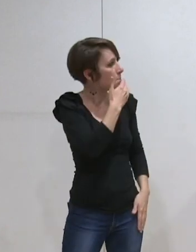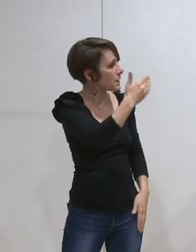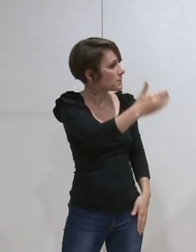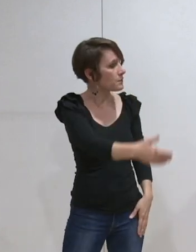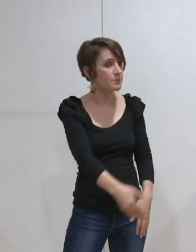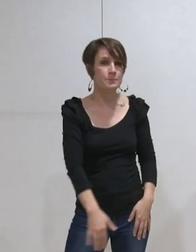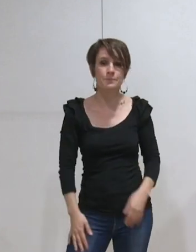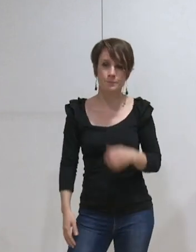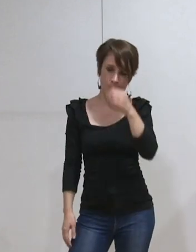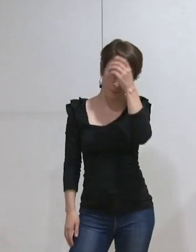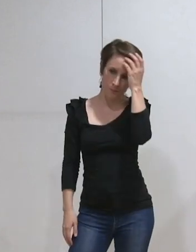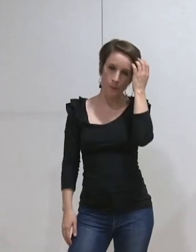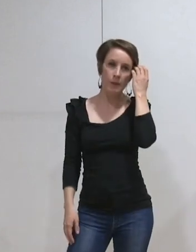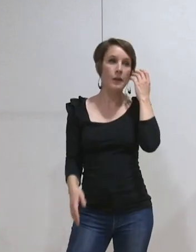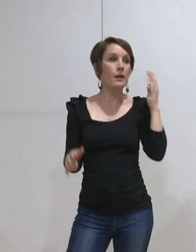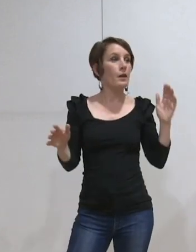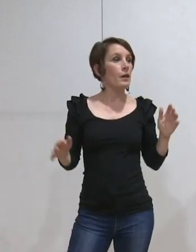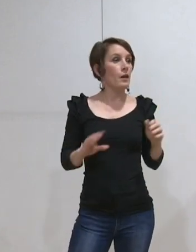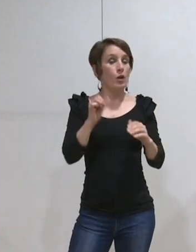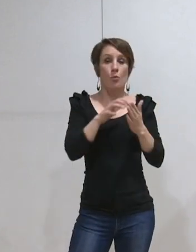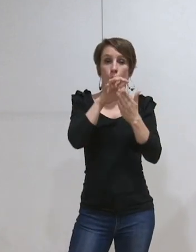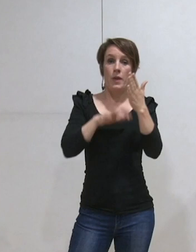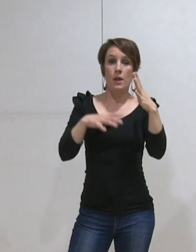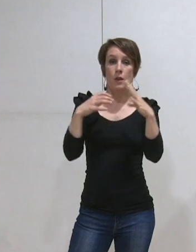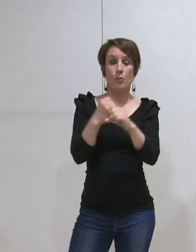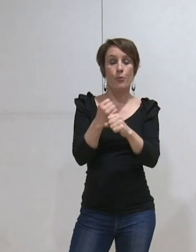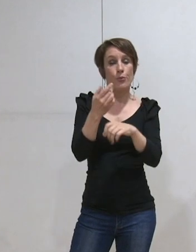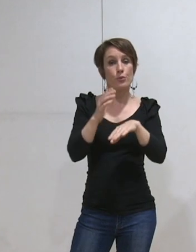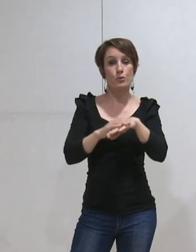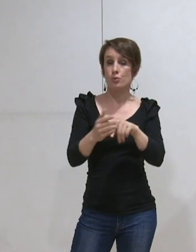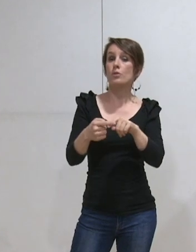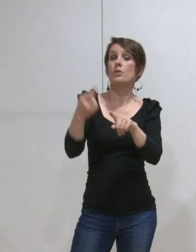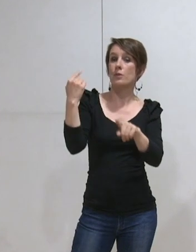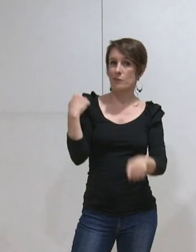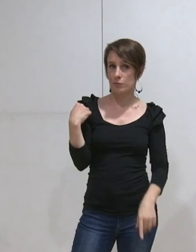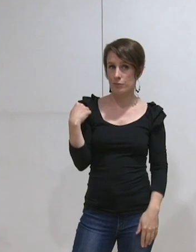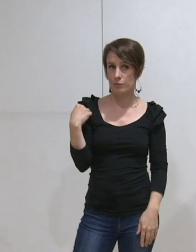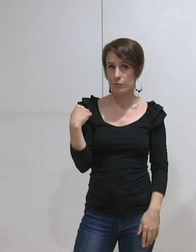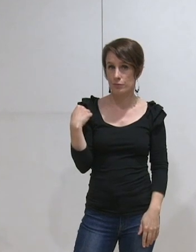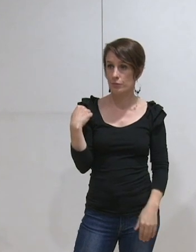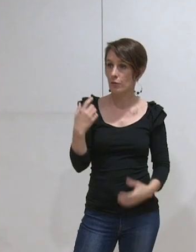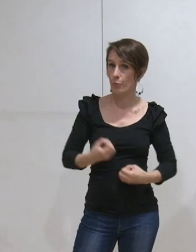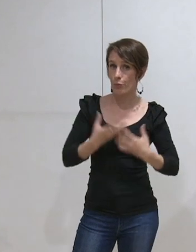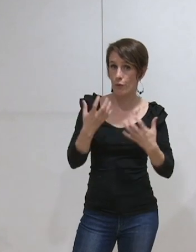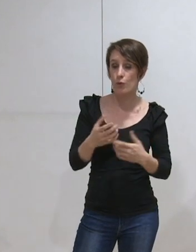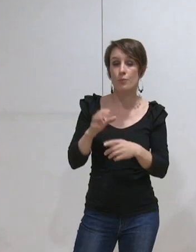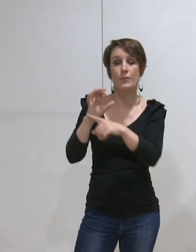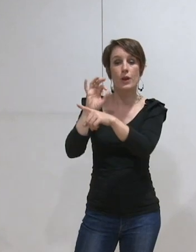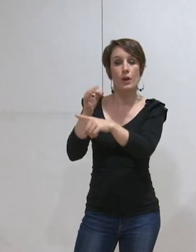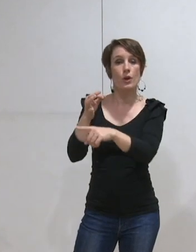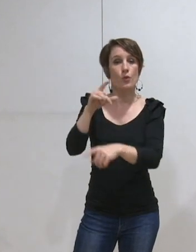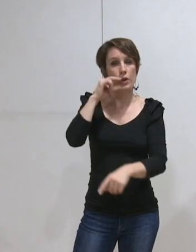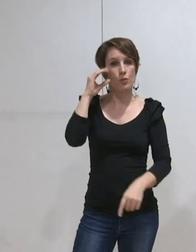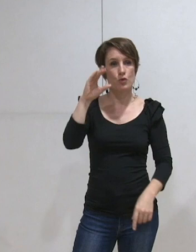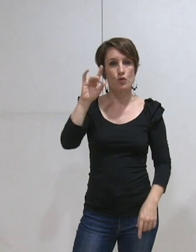rendu acte il y a-t-il des prises de parole monsieur chamussi oui monsieur le Maire nous avons déjà évoqué le mois dernier la